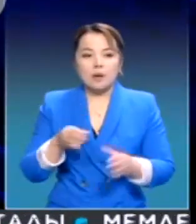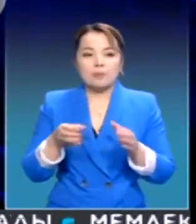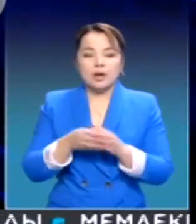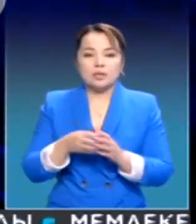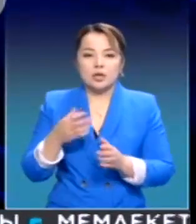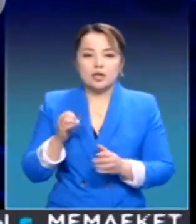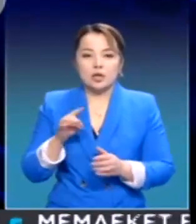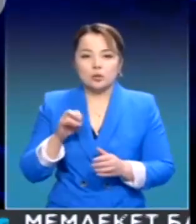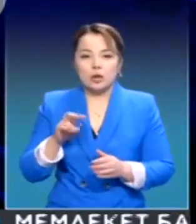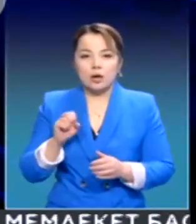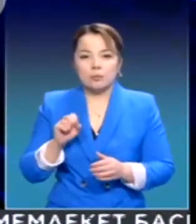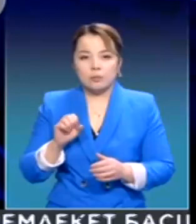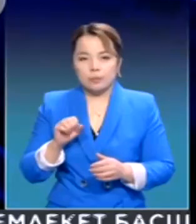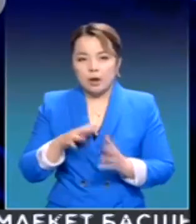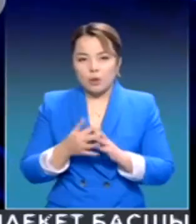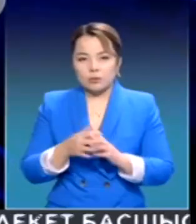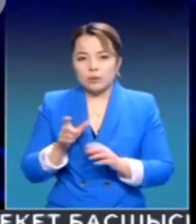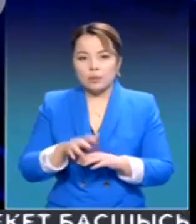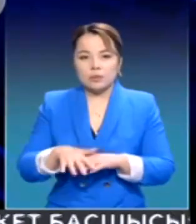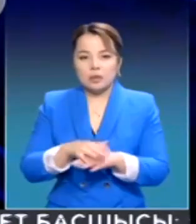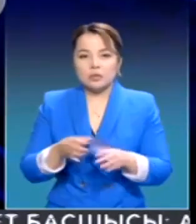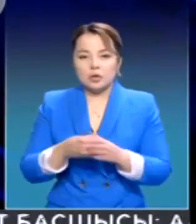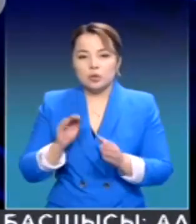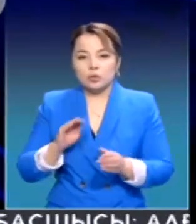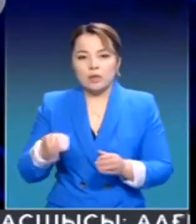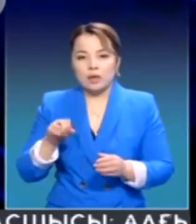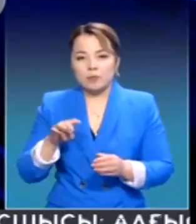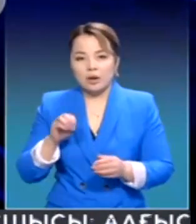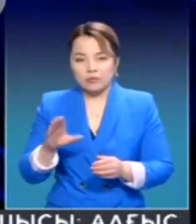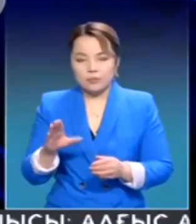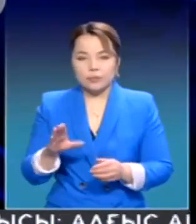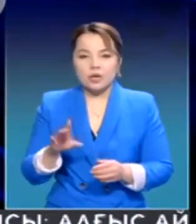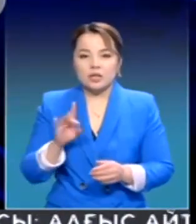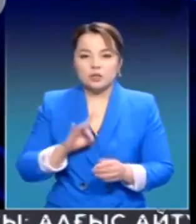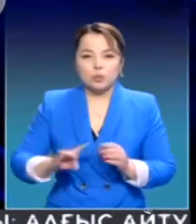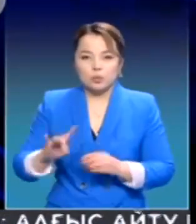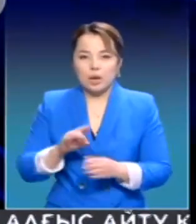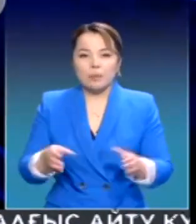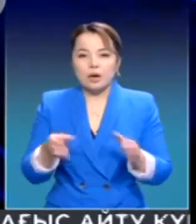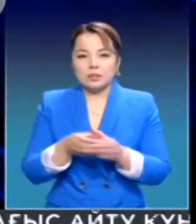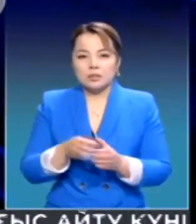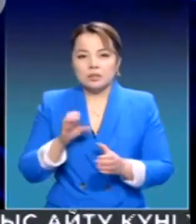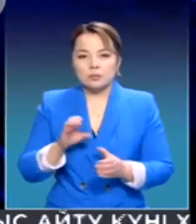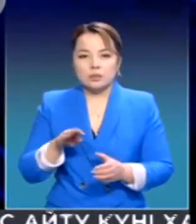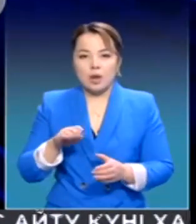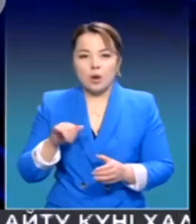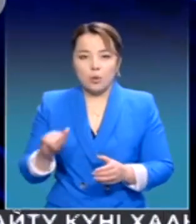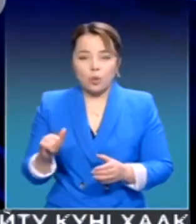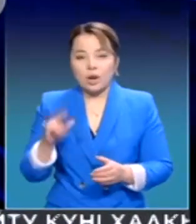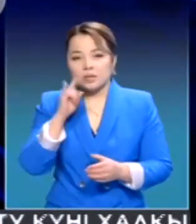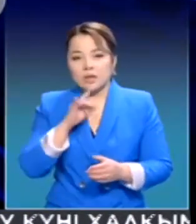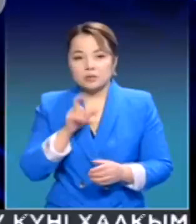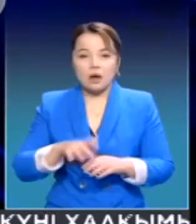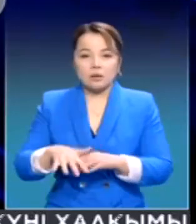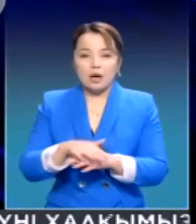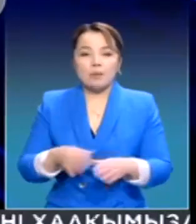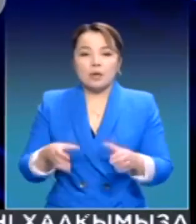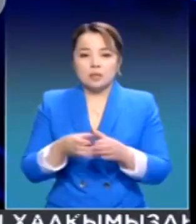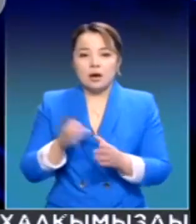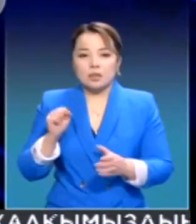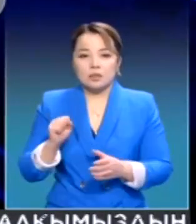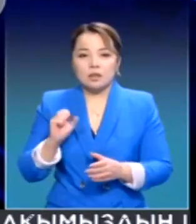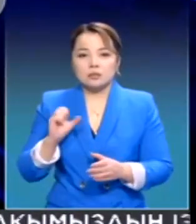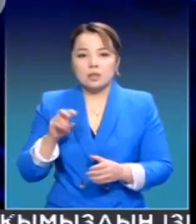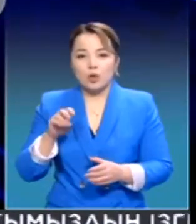Елнұр Бейсенбаев, Ауыл халықтық демократиялық партиясынан Жигули Дайрабаев, Республика партиясынан Сырымбек Тау, Қазақстан халық партиясынан